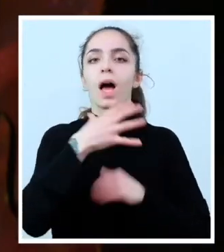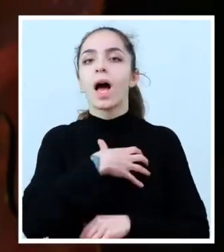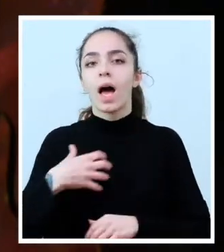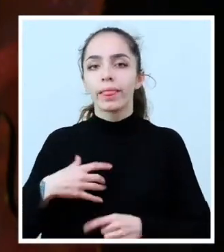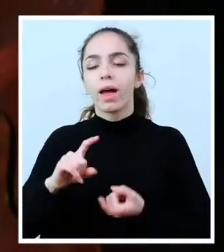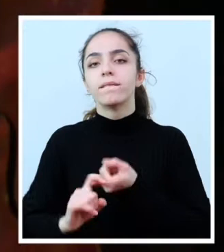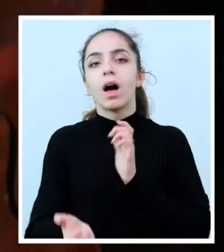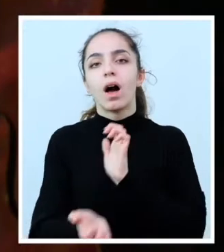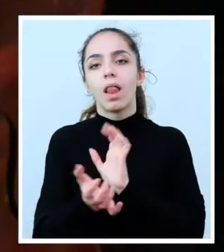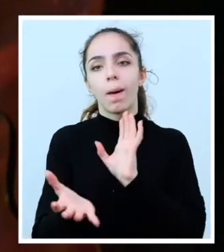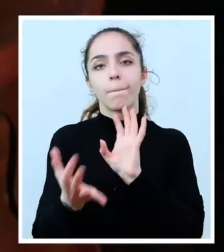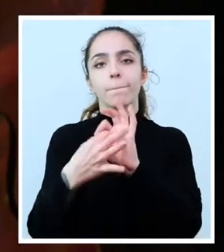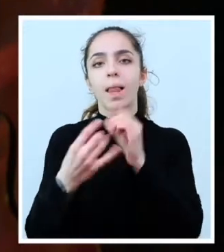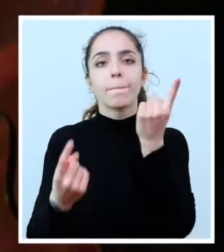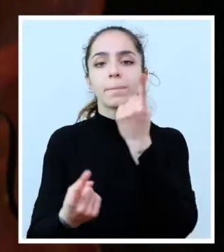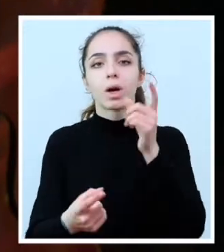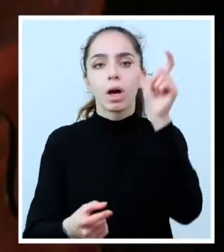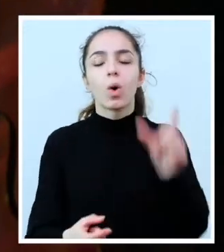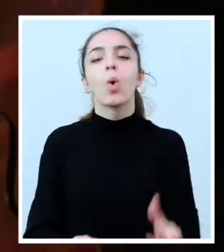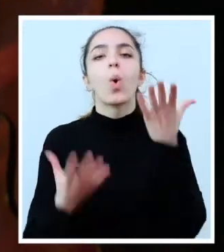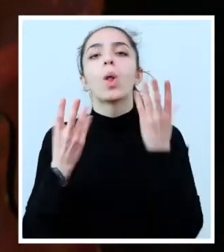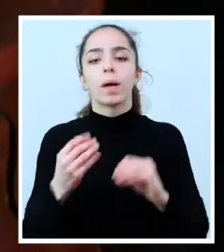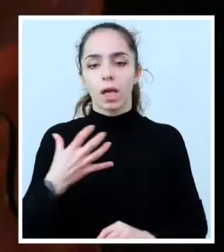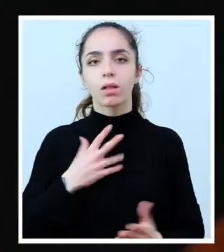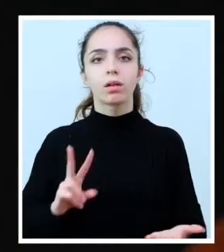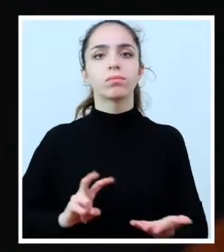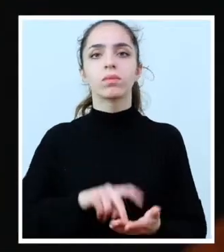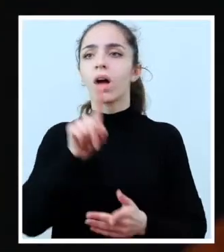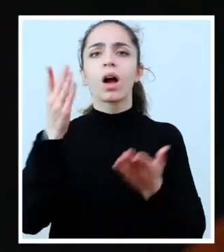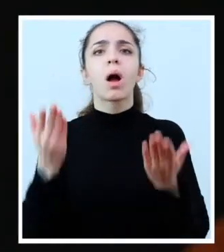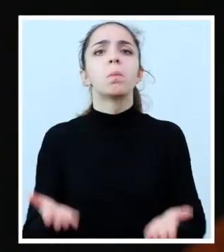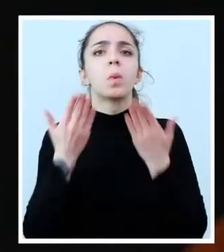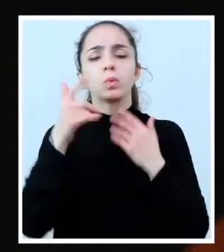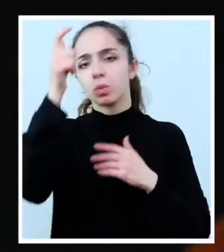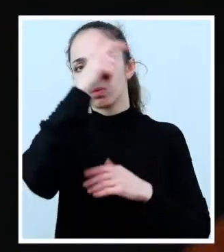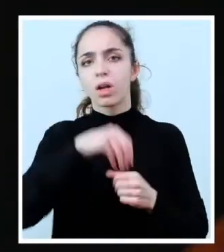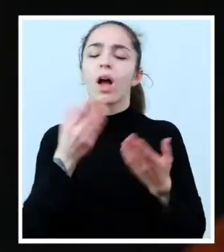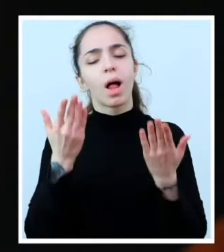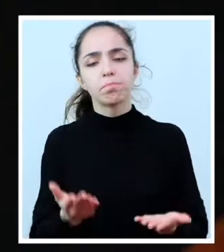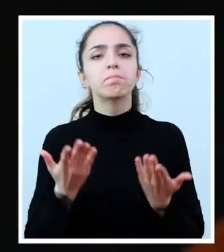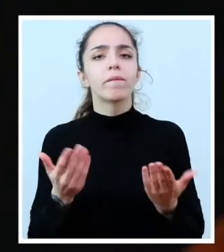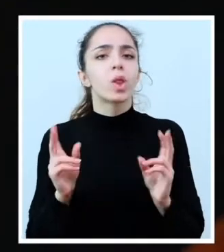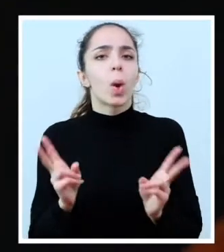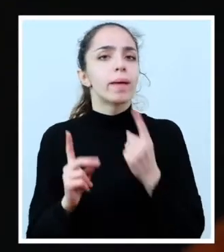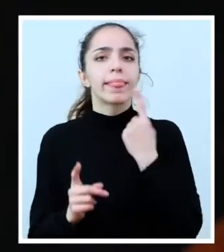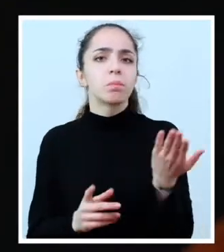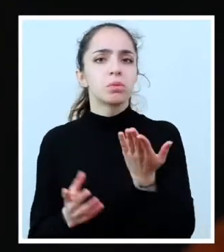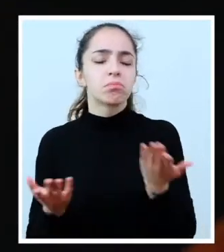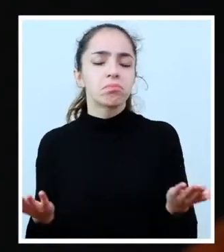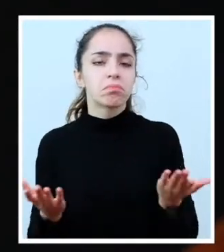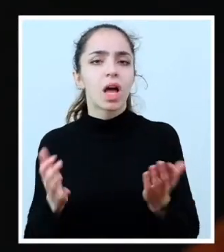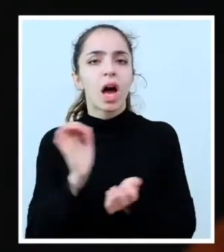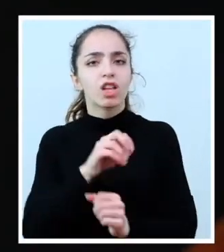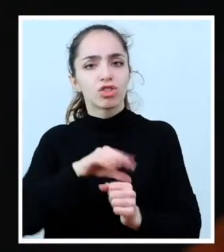ülkeyiz. Yani bir kadının toplumda anne ve aileye bağlı bir birey olmadan kendi kendine var